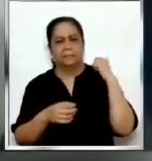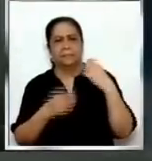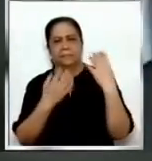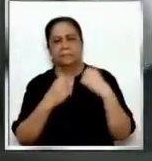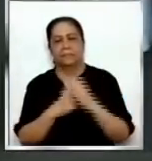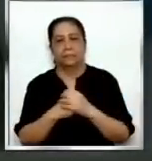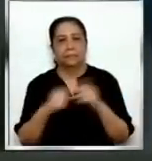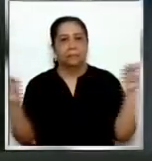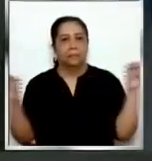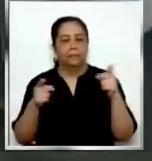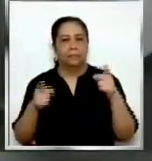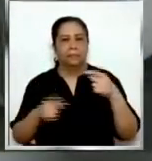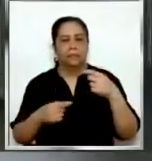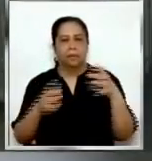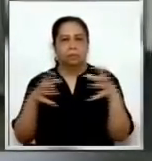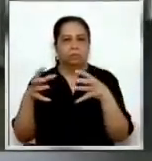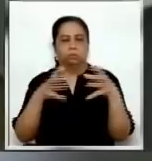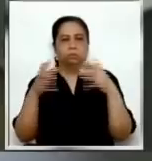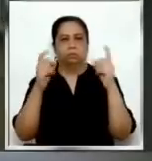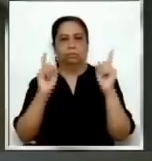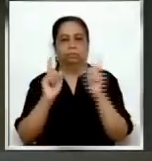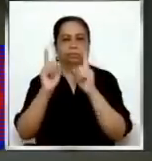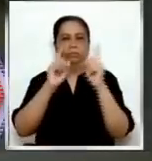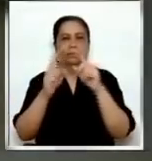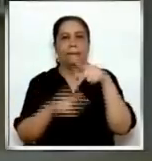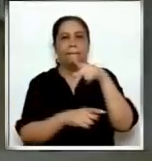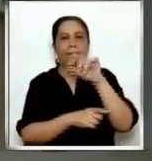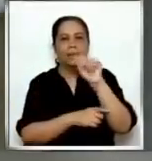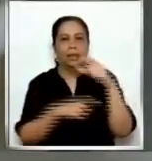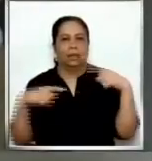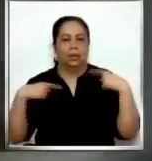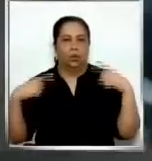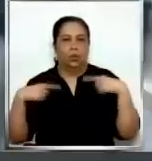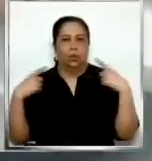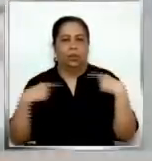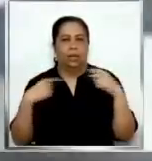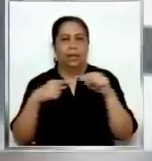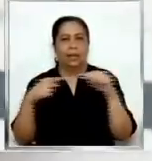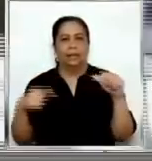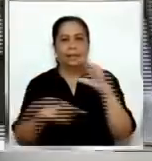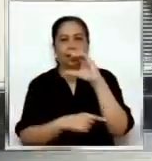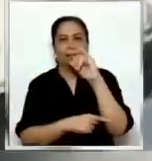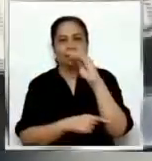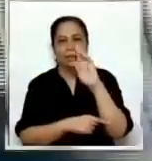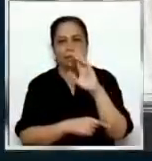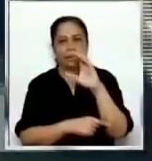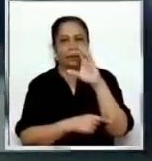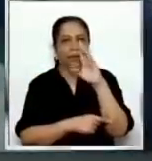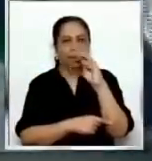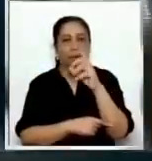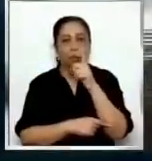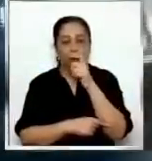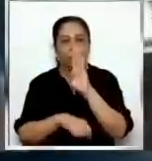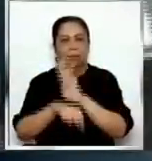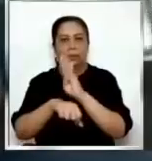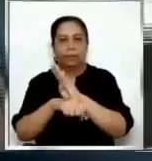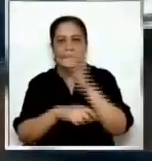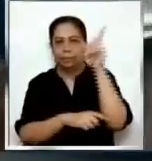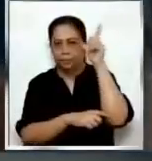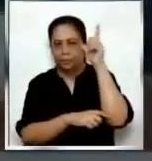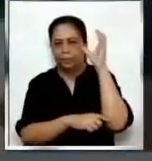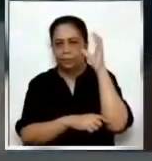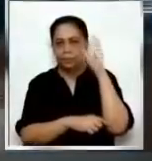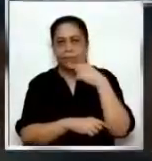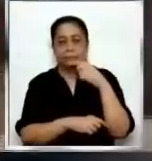Biglang tumaas ang tensyon ng aresto ng Pila Laguna Police at PNP Anti-Cybercrime Group 4A ang negosyante na si Lorenzo Calubayan sa bisa